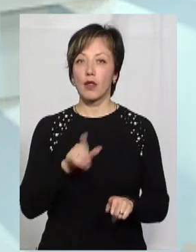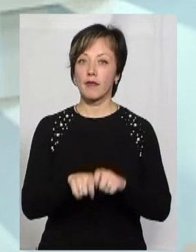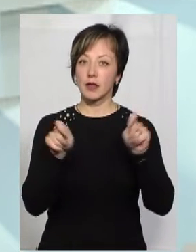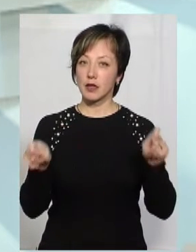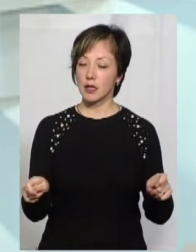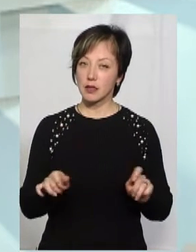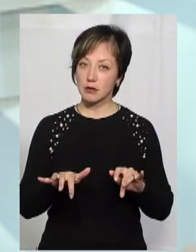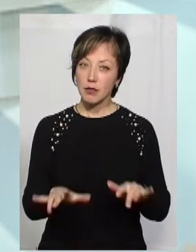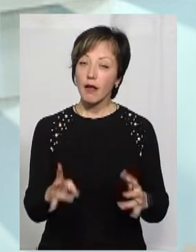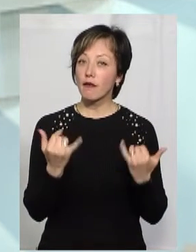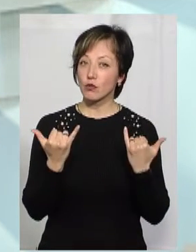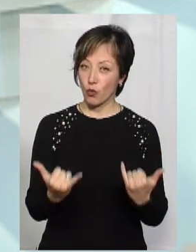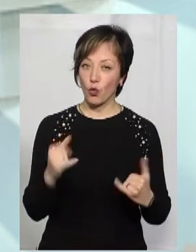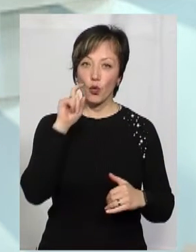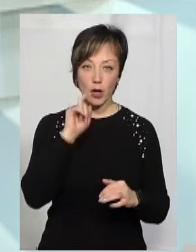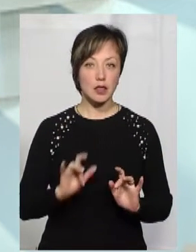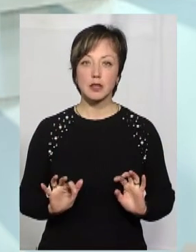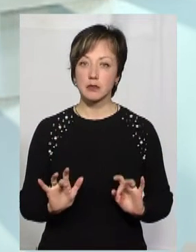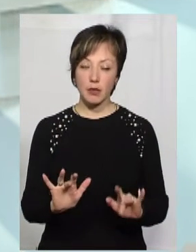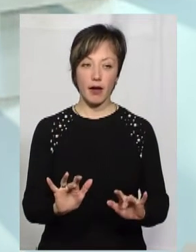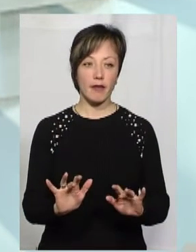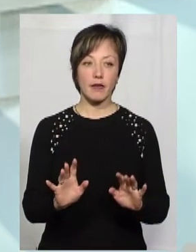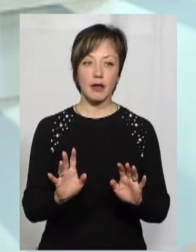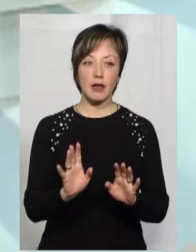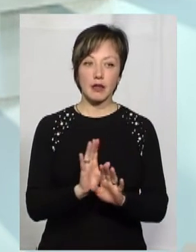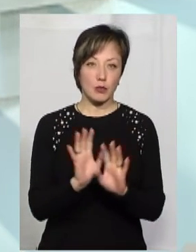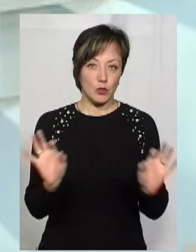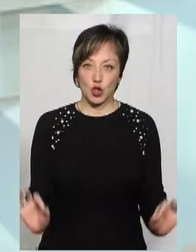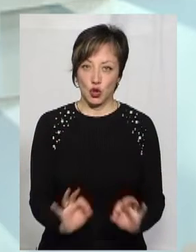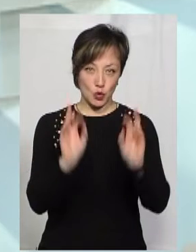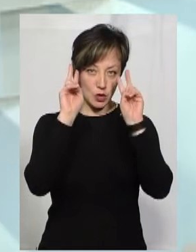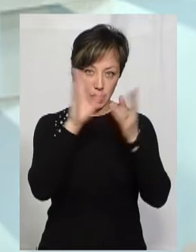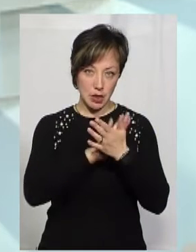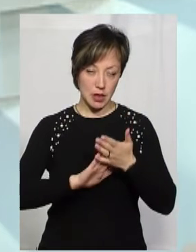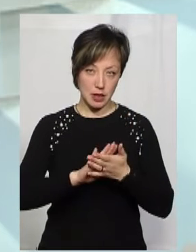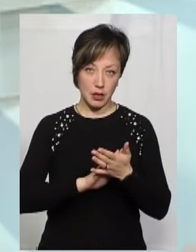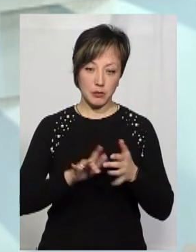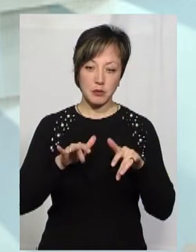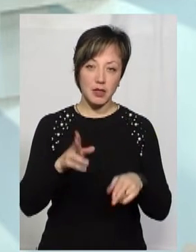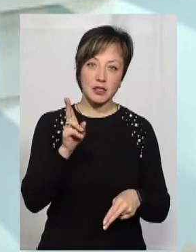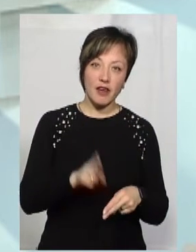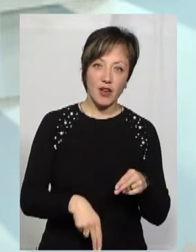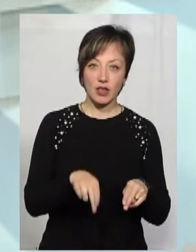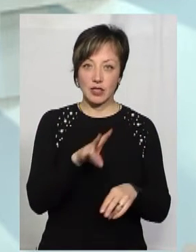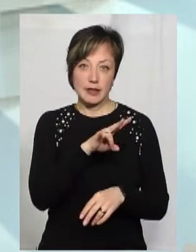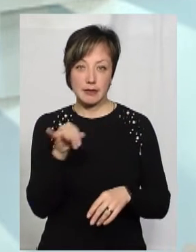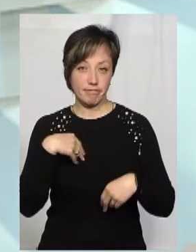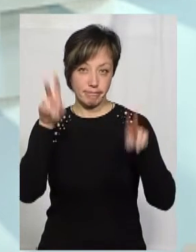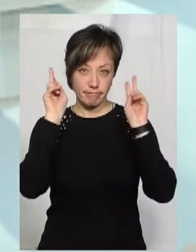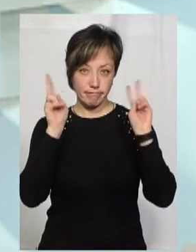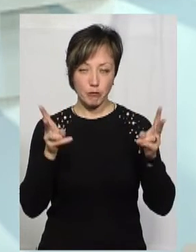справи. На сьогодні в Україні ми нічого не знаємо про ці справи, чи вони завершені, чи вони не